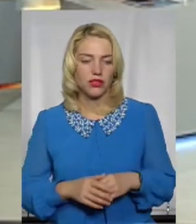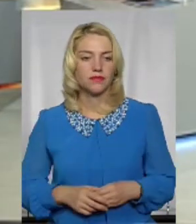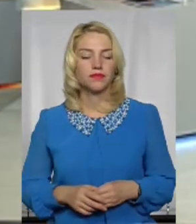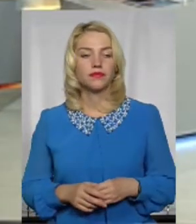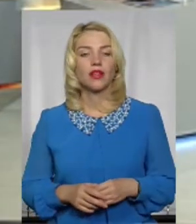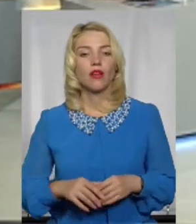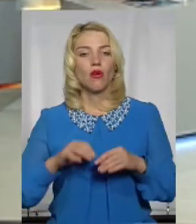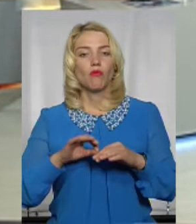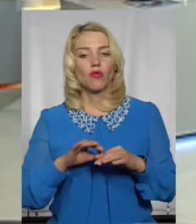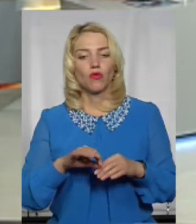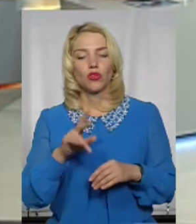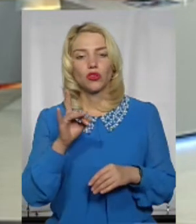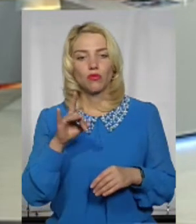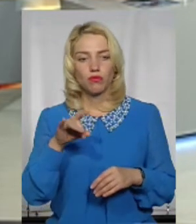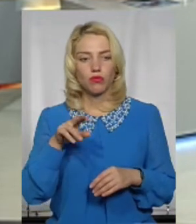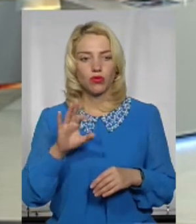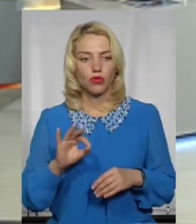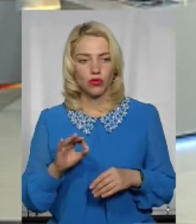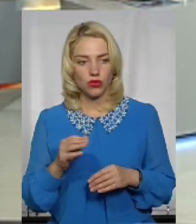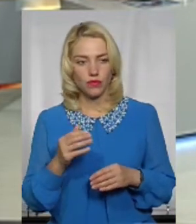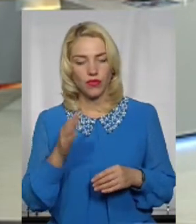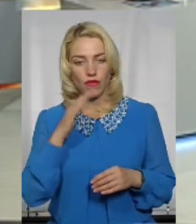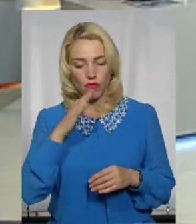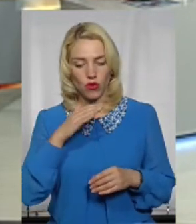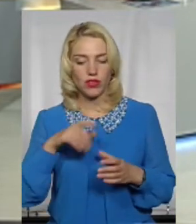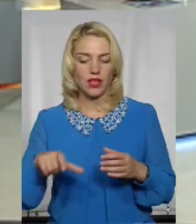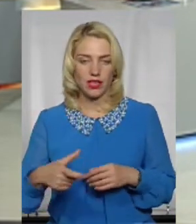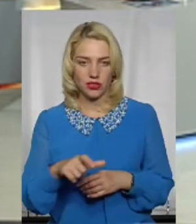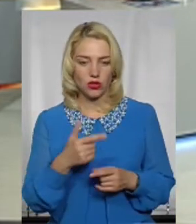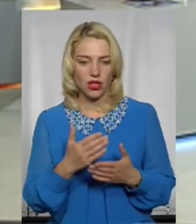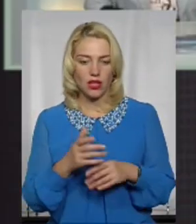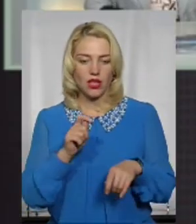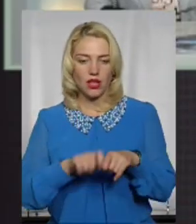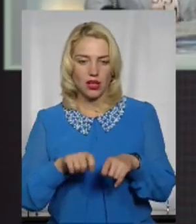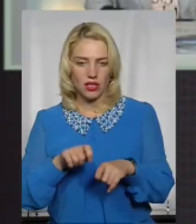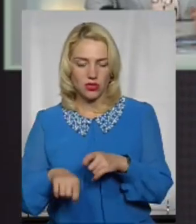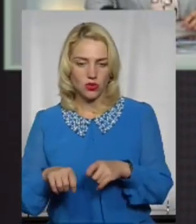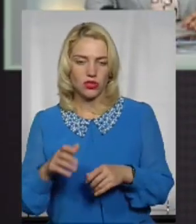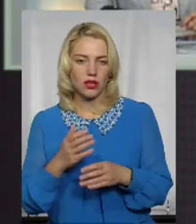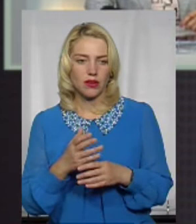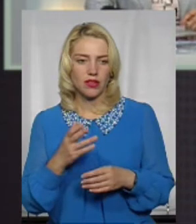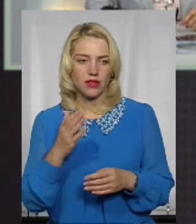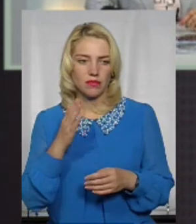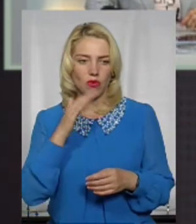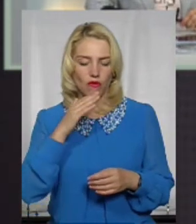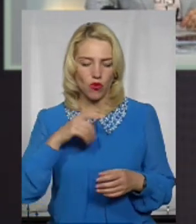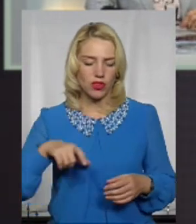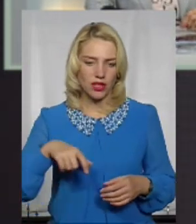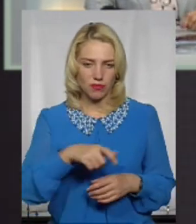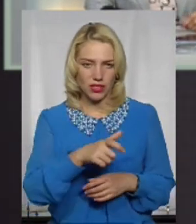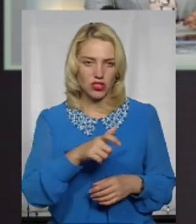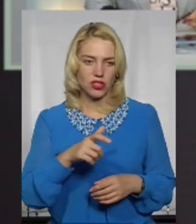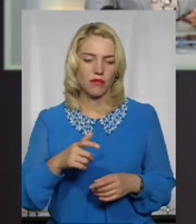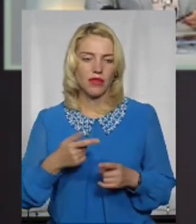Васильовна. Проводяться по створах, наприклад, водні ресурси. Є певні контрольні створи по водним об'єктам, по річкам.